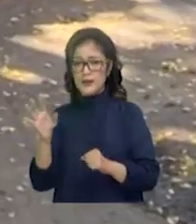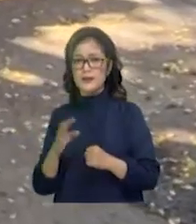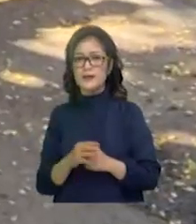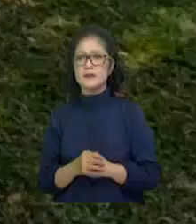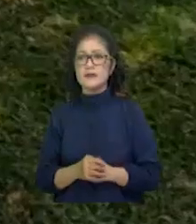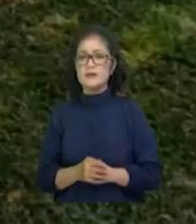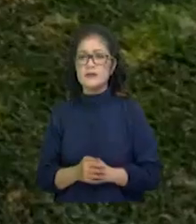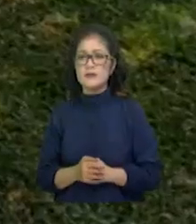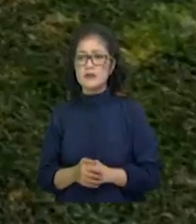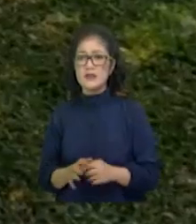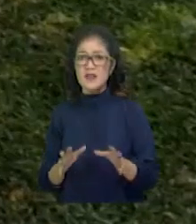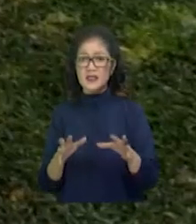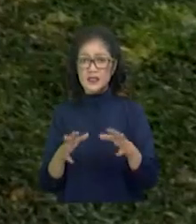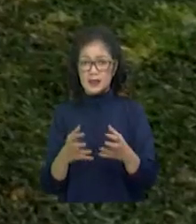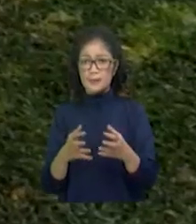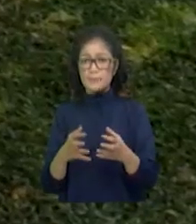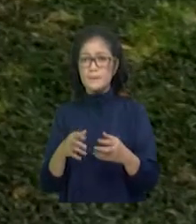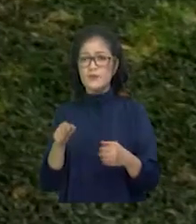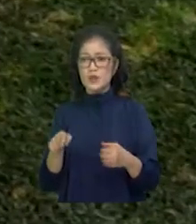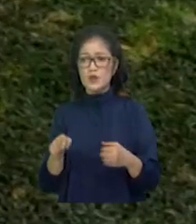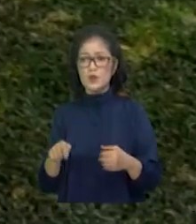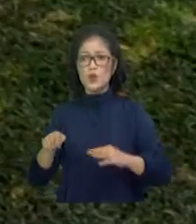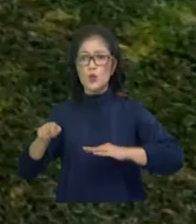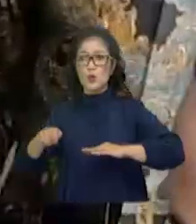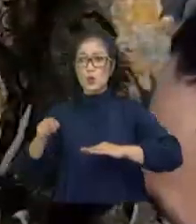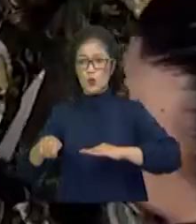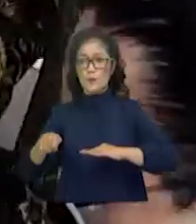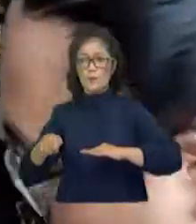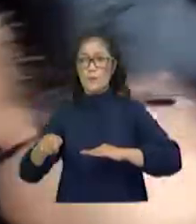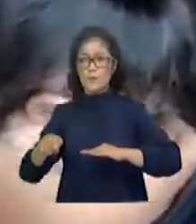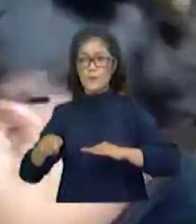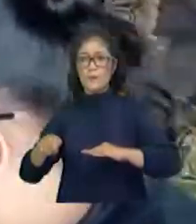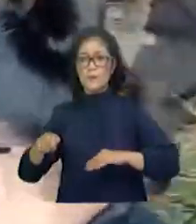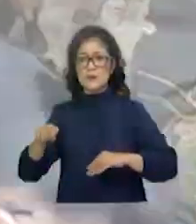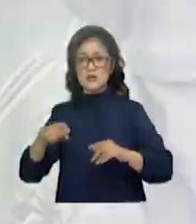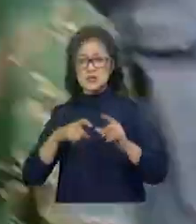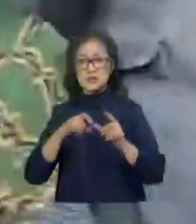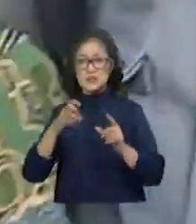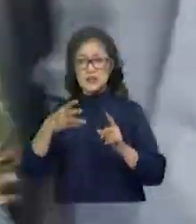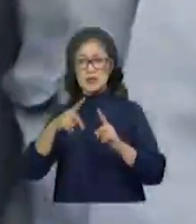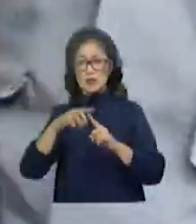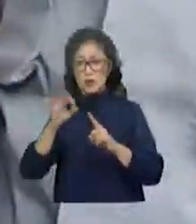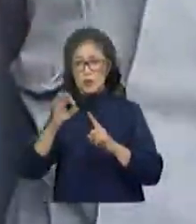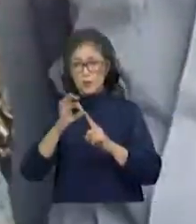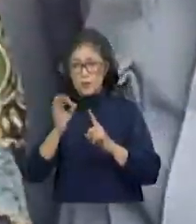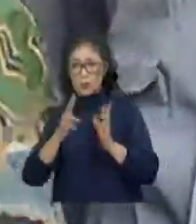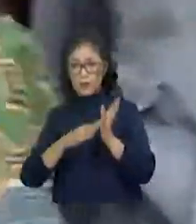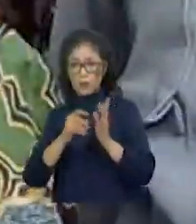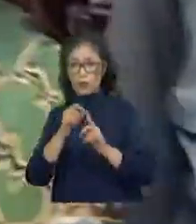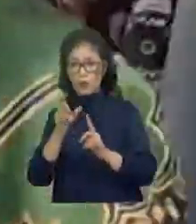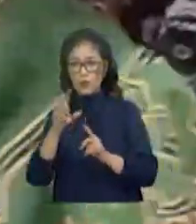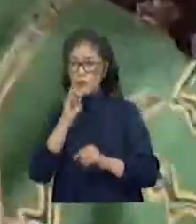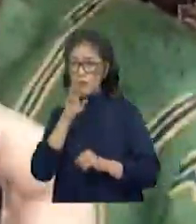Sitompul tidak mau berkomentar atas tuntutan tersebut. Ia menyebut akan membuat nota pembelaan. Kita sebagai penasehat